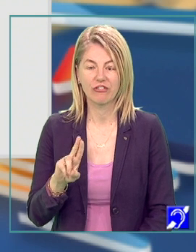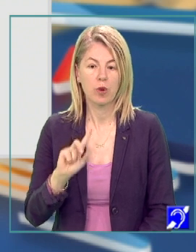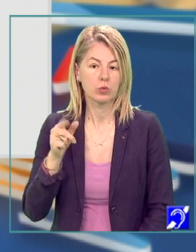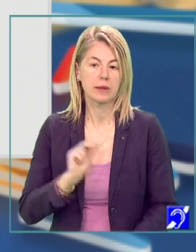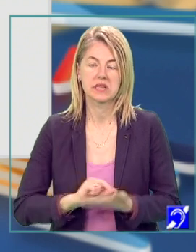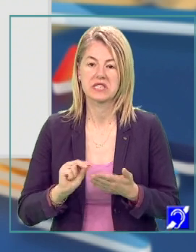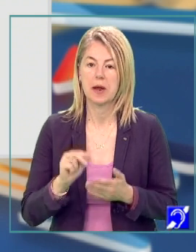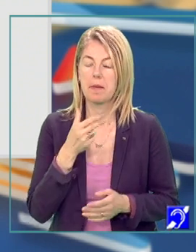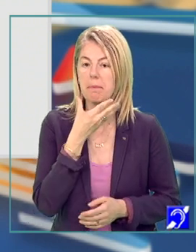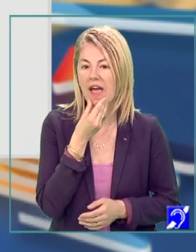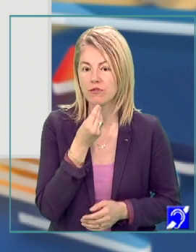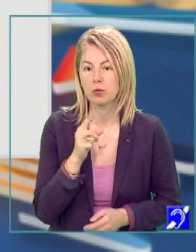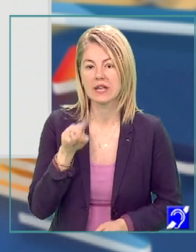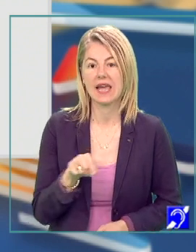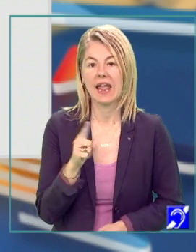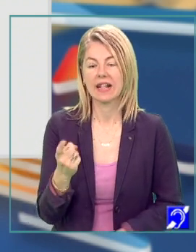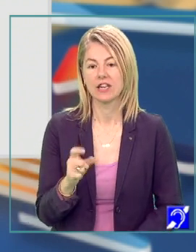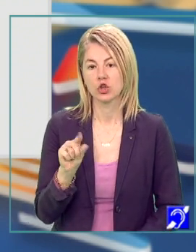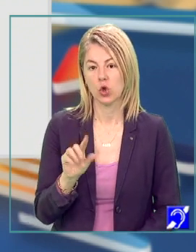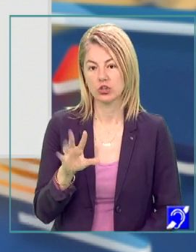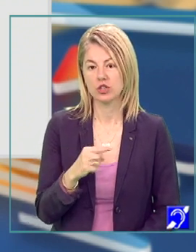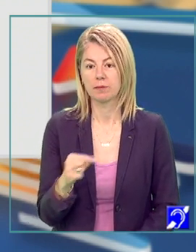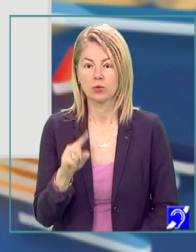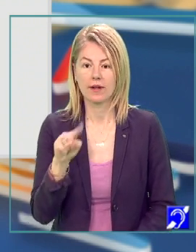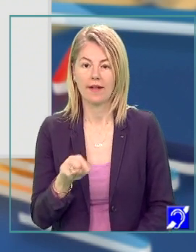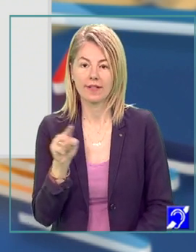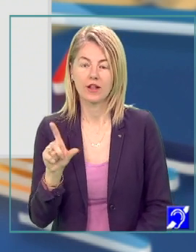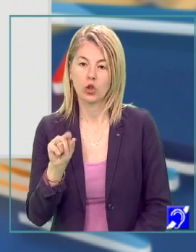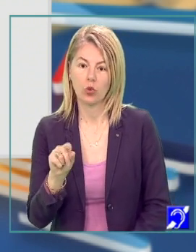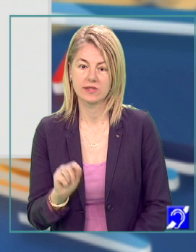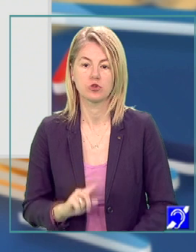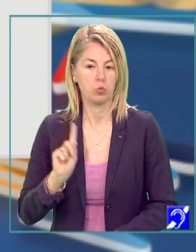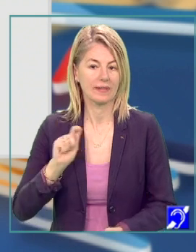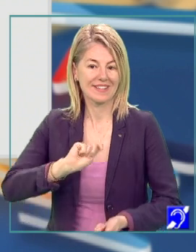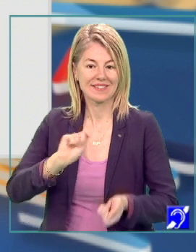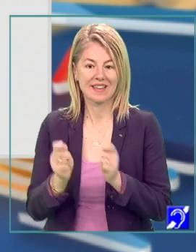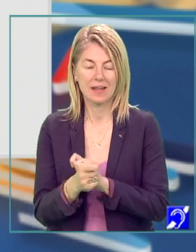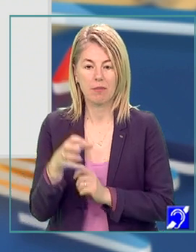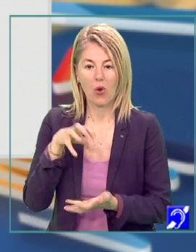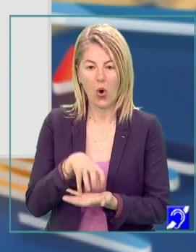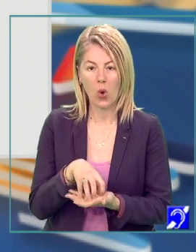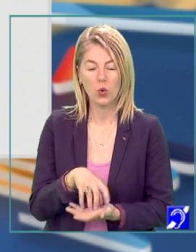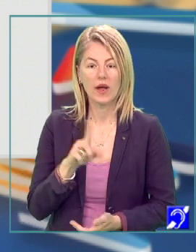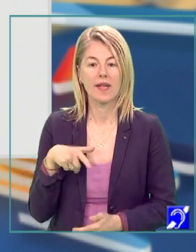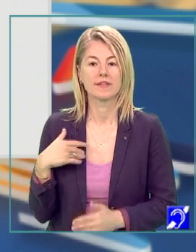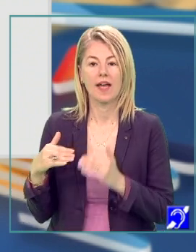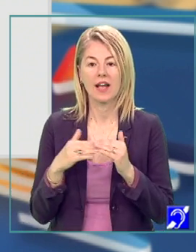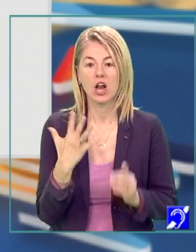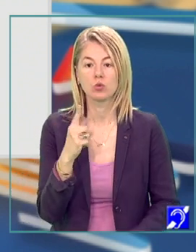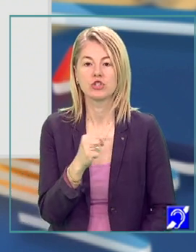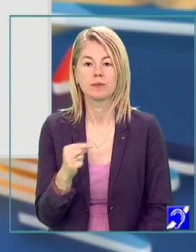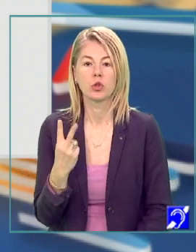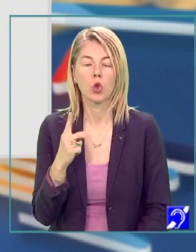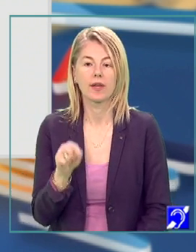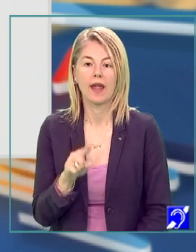frumos, radical din 25 minus radical din 20. adică este egal cu 5 minus